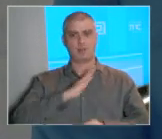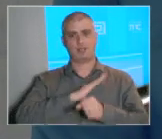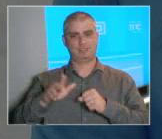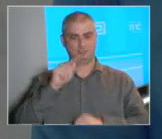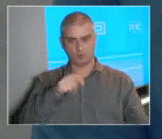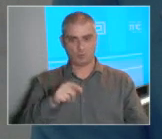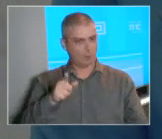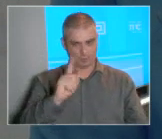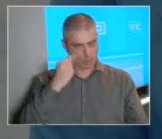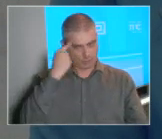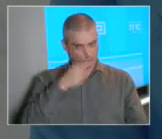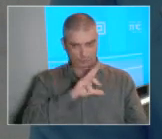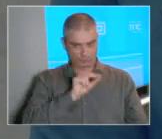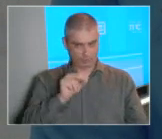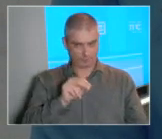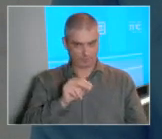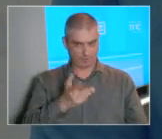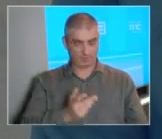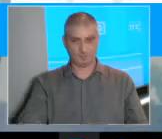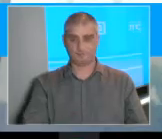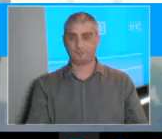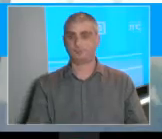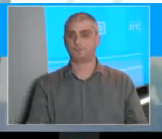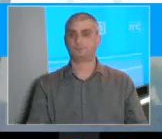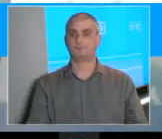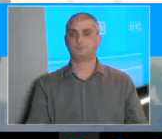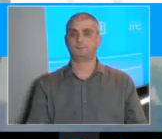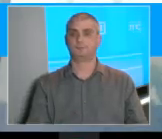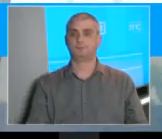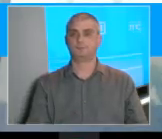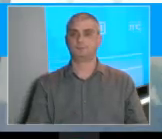החיסול הזה. את לא חושבת כמוהו, מן הסתם.